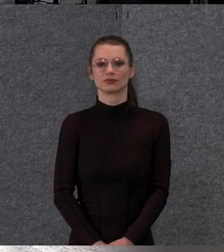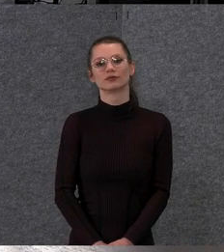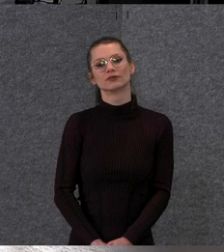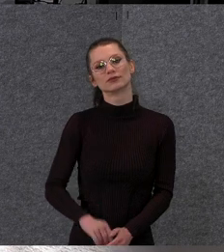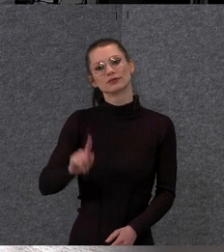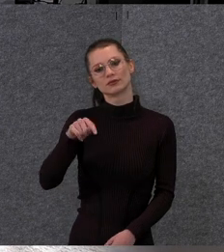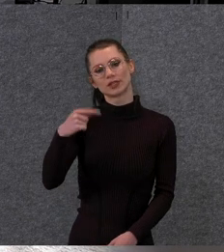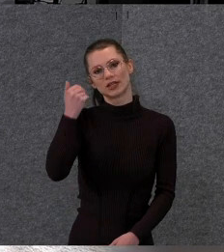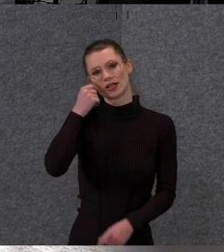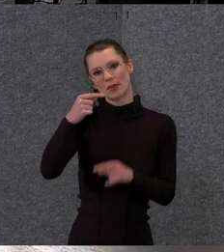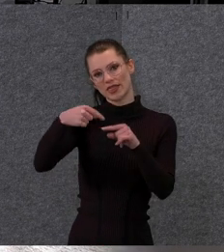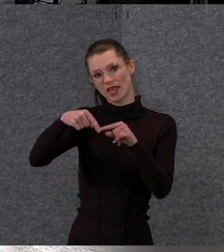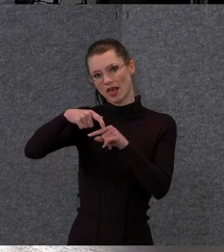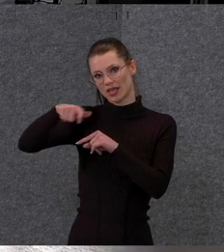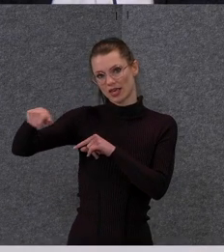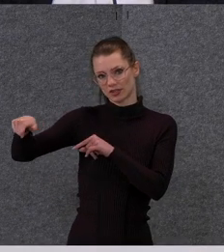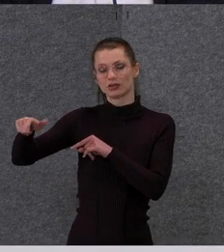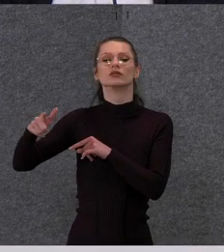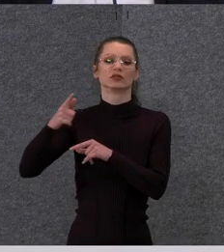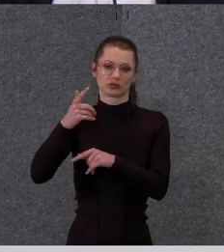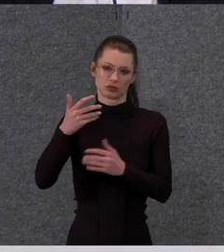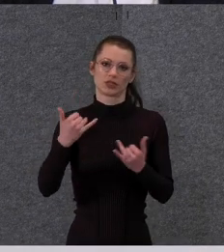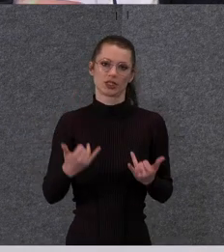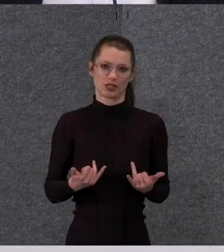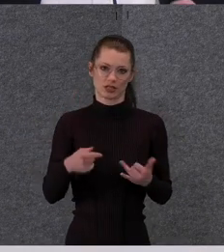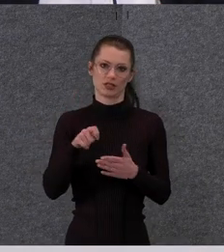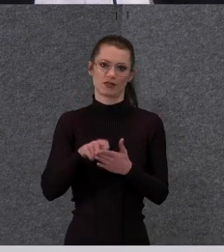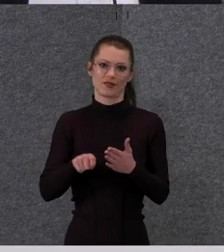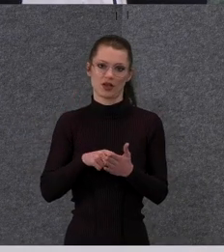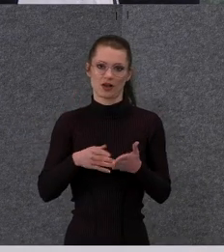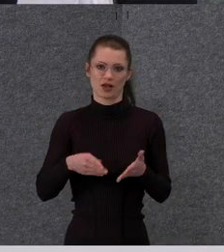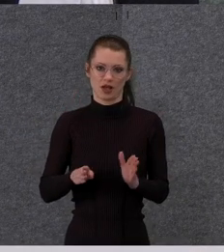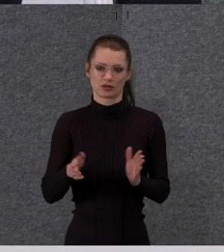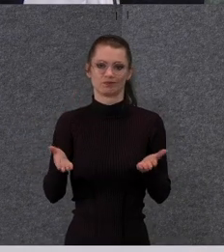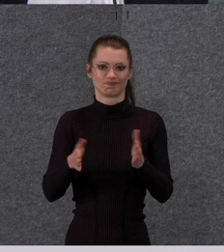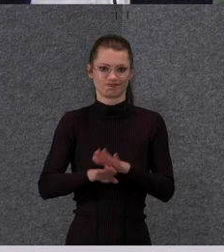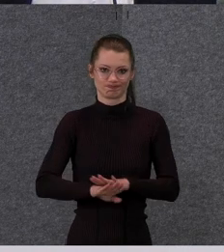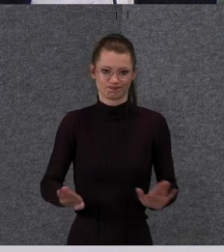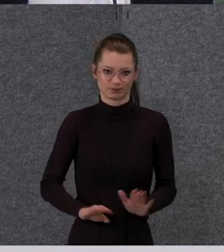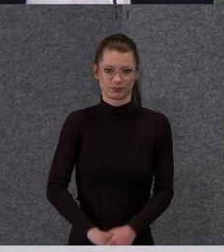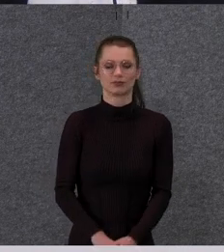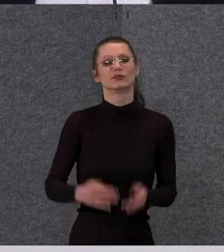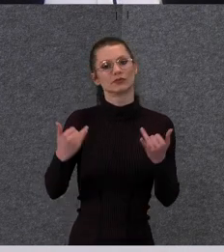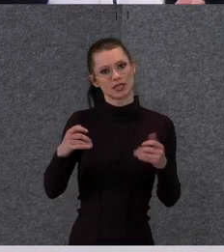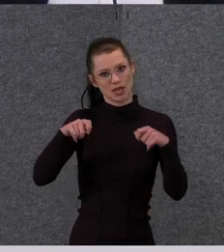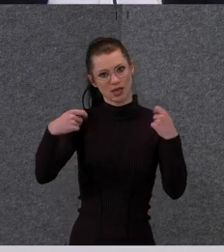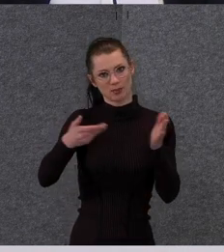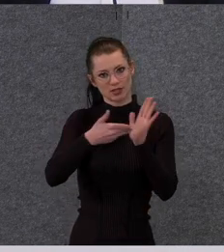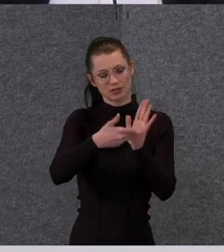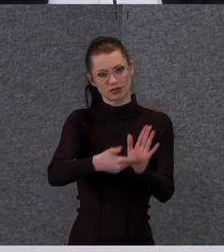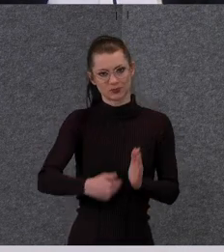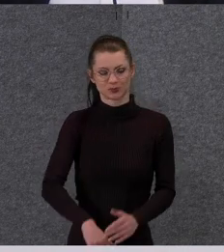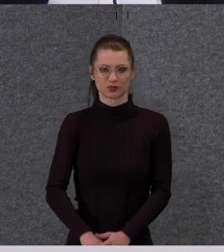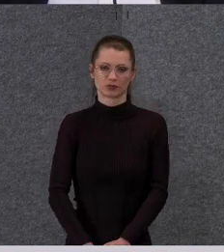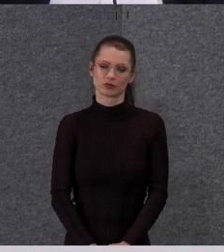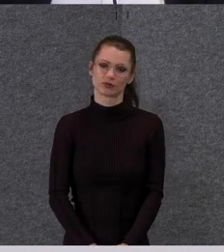Dann, liebe Delegierte, wir schließen den Wahlgang und ich gehe über zum Ergebnis.